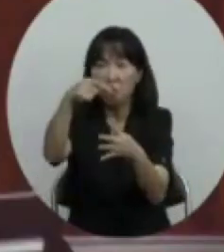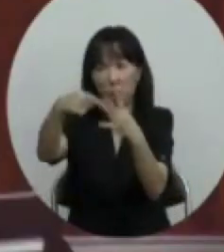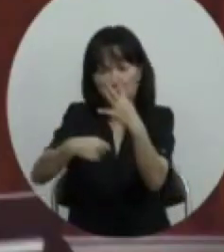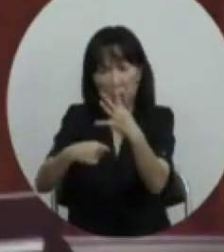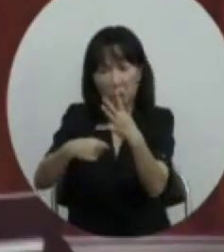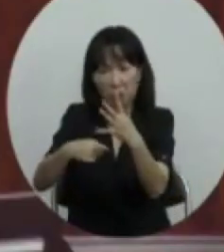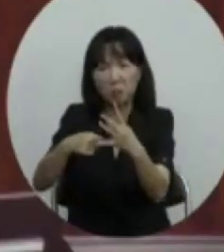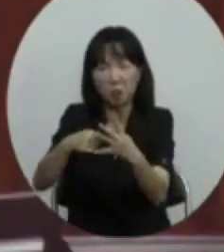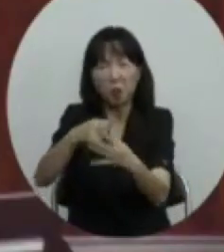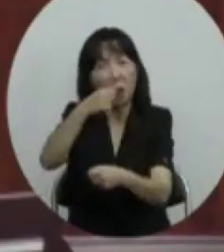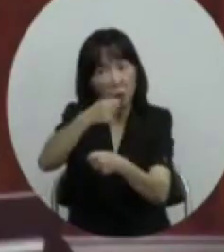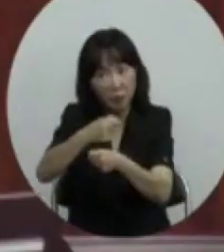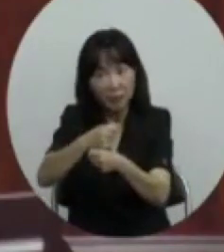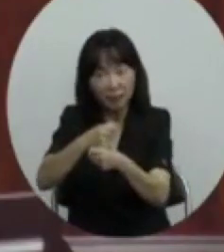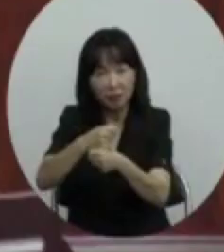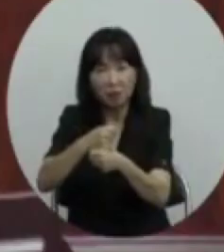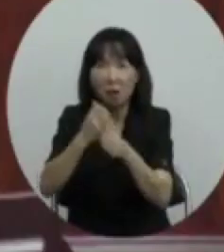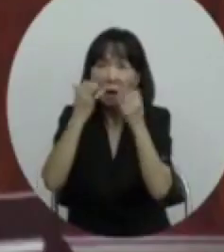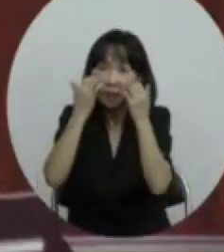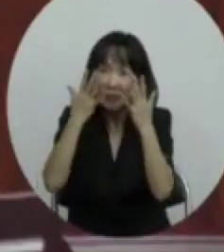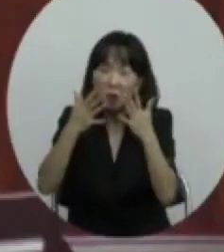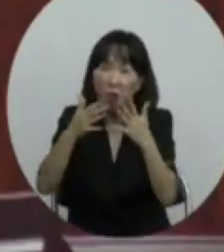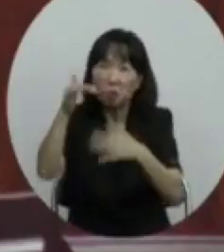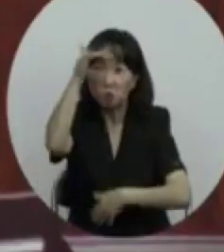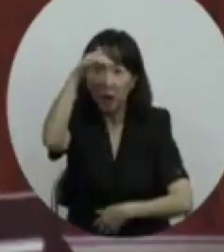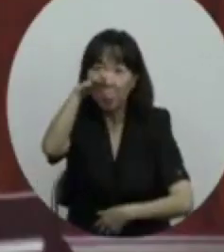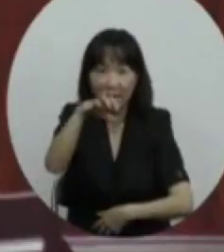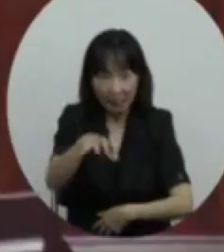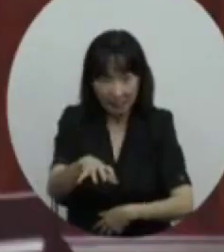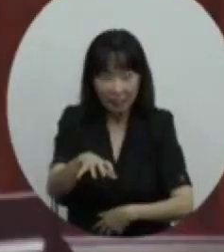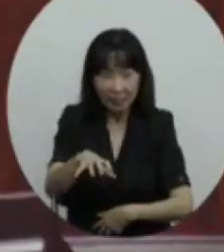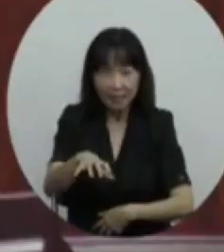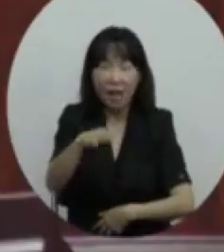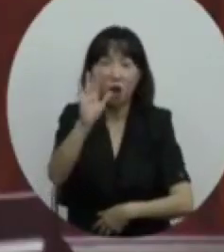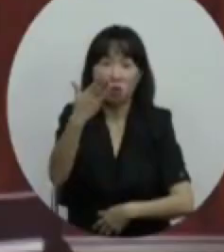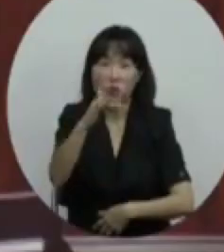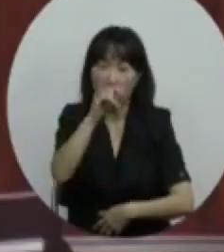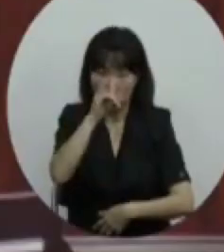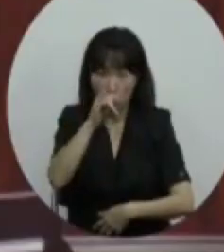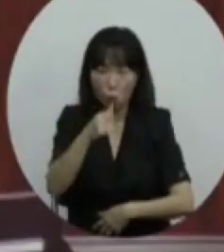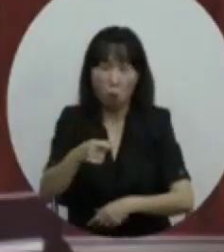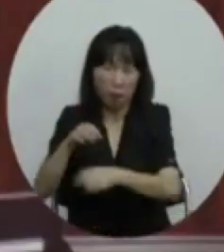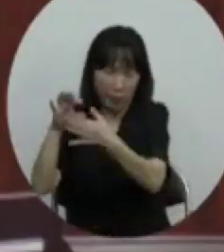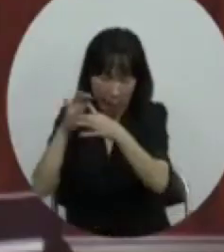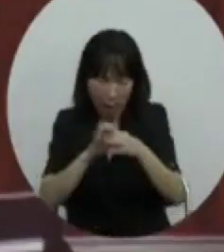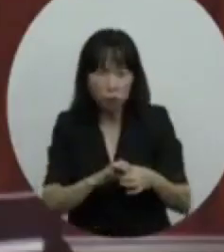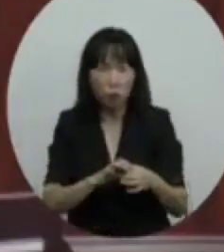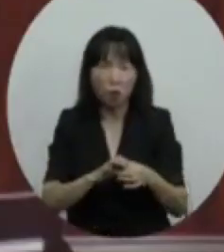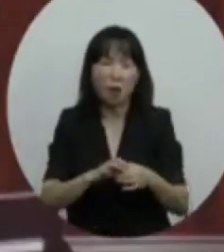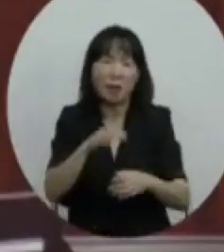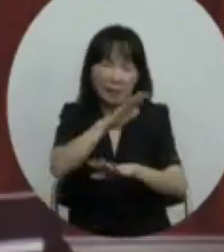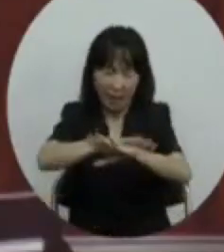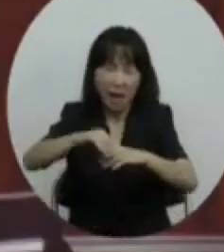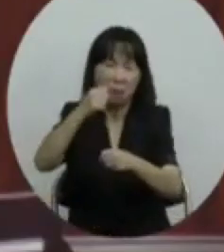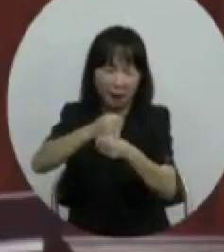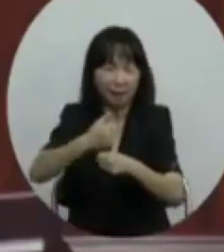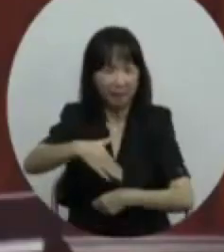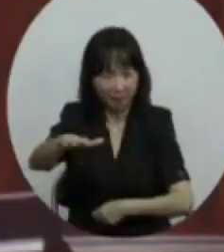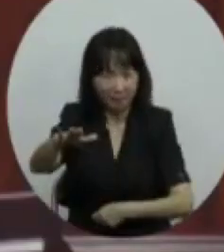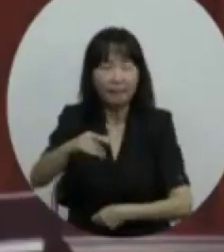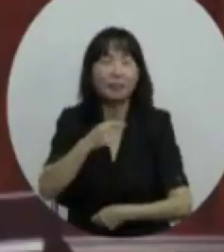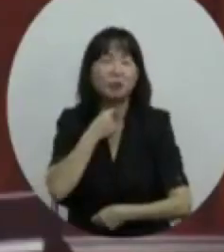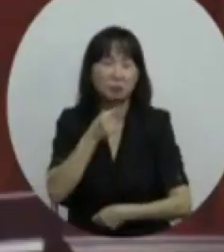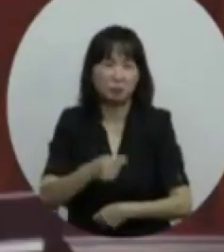운영하여 체류형 관광지가 될 수 있도록 차질 없이 추진하겠습니다. 출렁다리 개통과